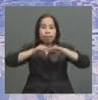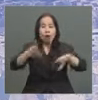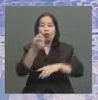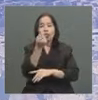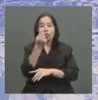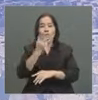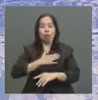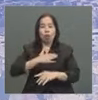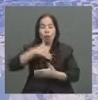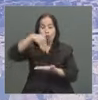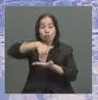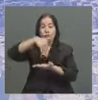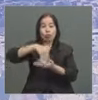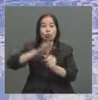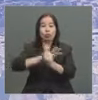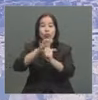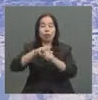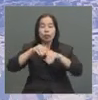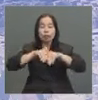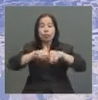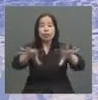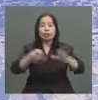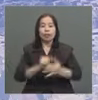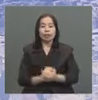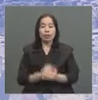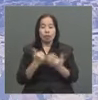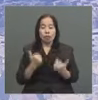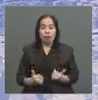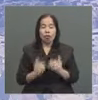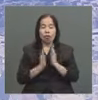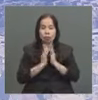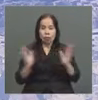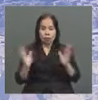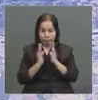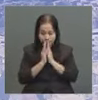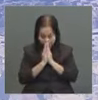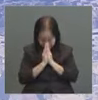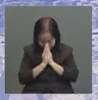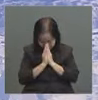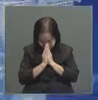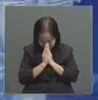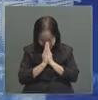ออกอากาศให้ท่านประชาชนได้รับทราบอย่างนี้ทุกวันนะครับวันนี้กราบขอบพระคุณครับสวัสดีครับ